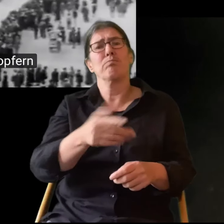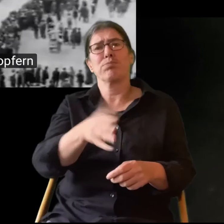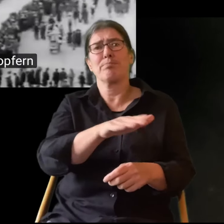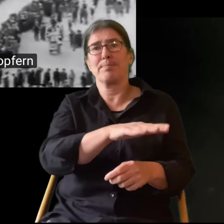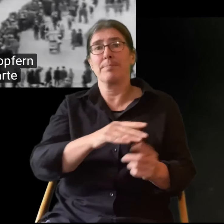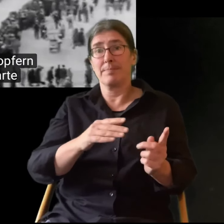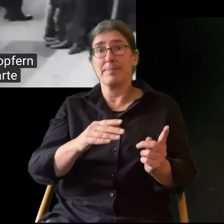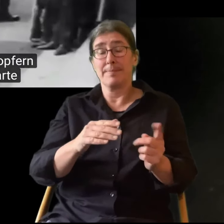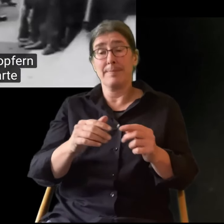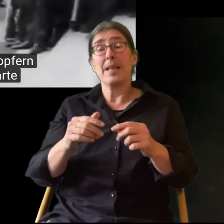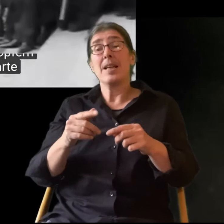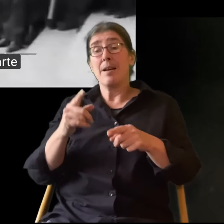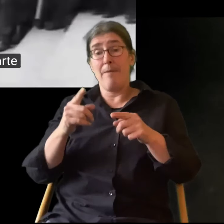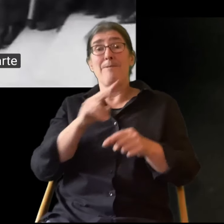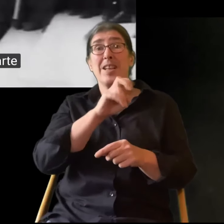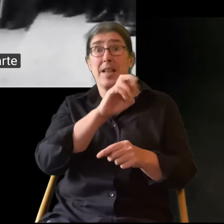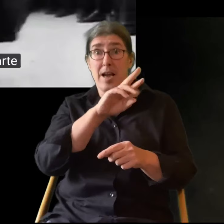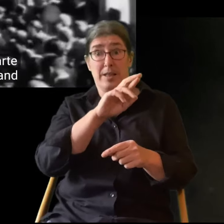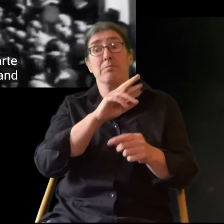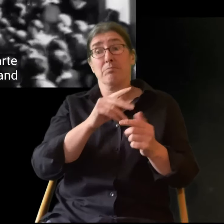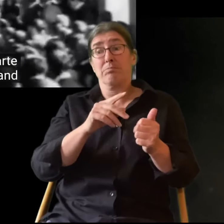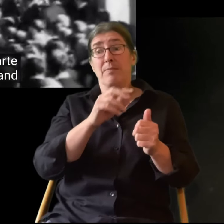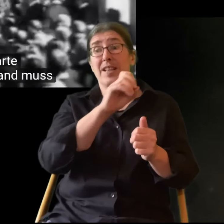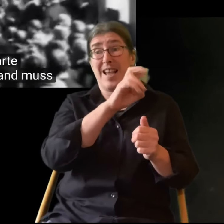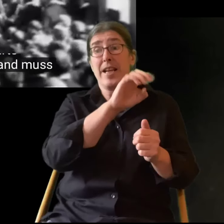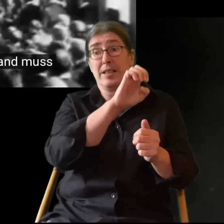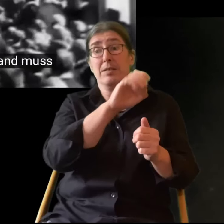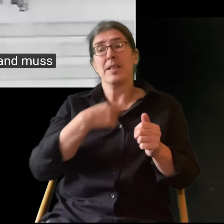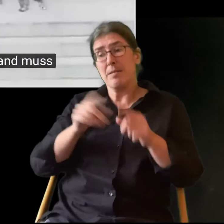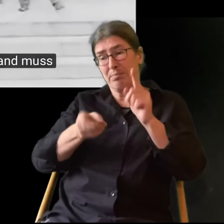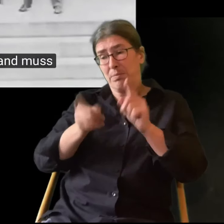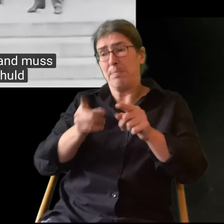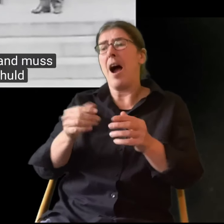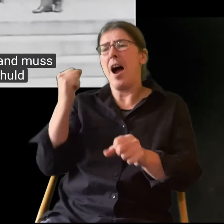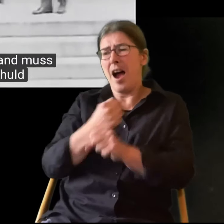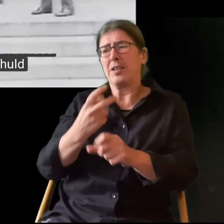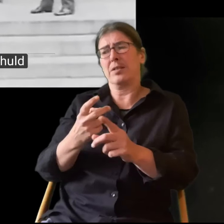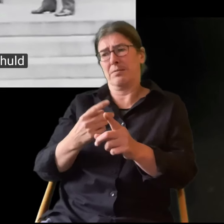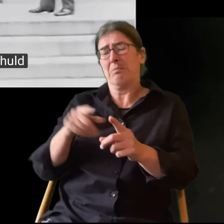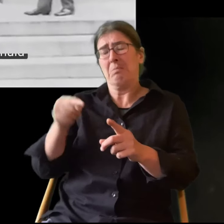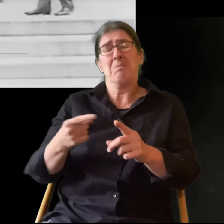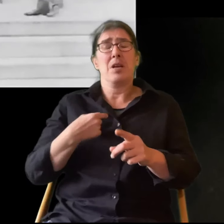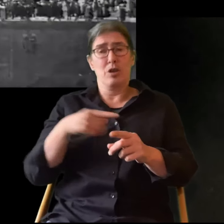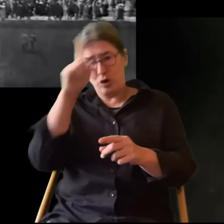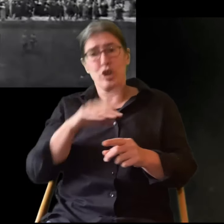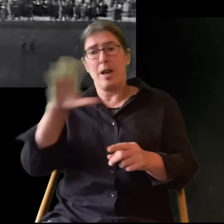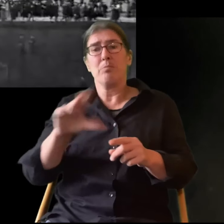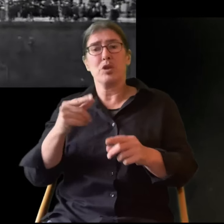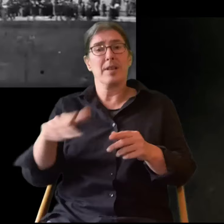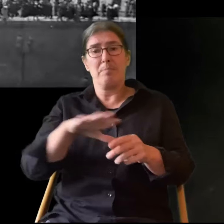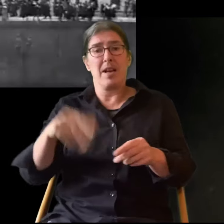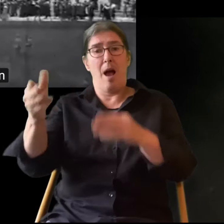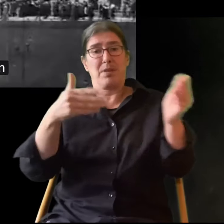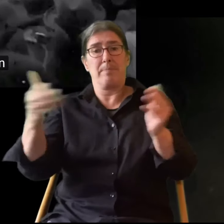Diktat in Versailles. Harte Bedingungen der Sieger. Deutschland muss Gebiete abtreten und die Kriegsschuld anerkennen. Die Proteste